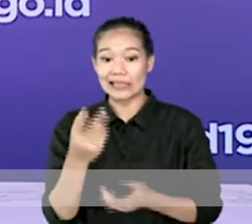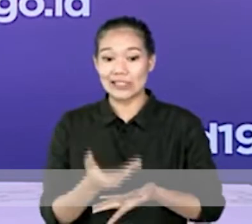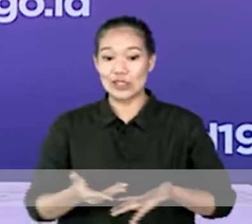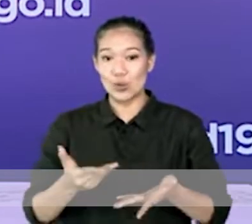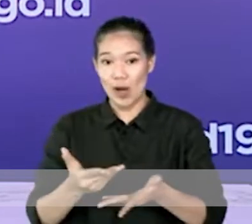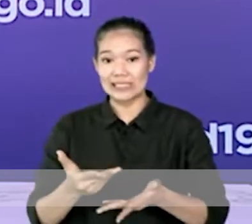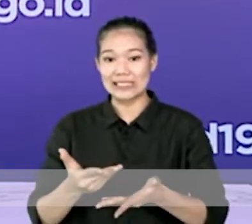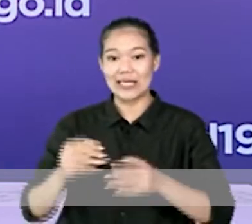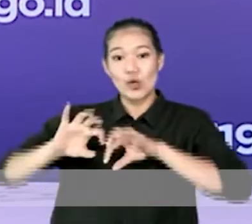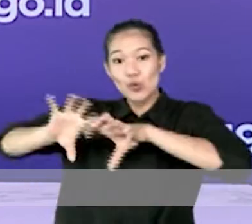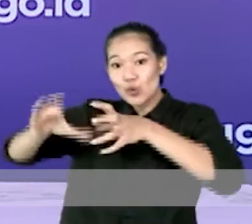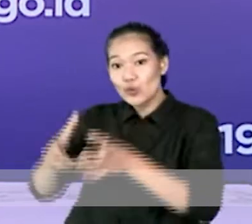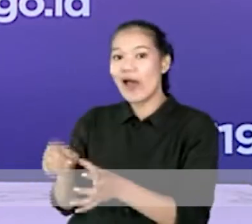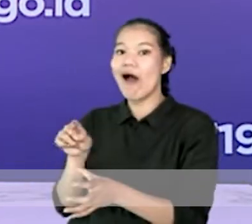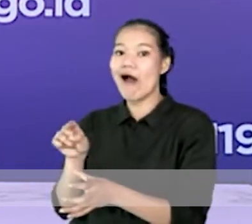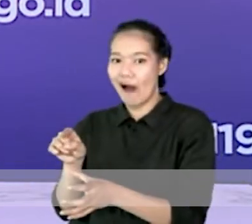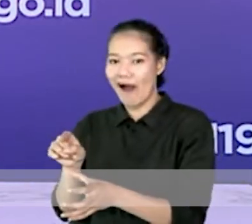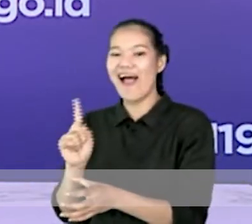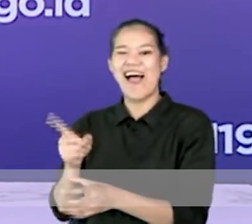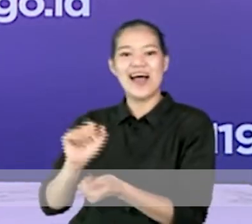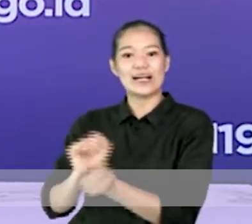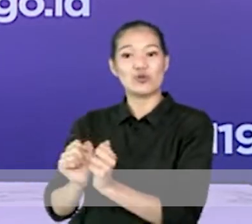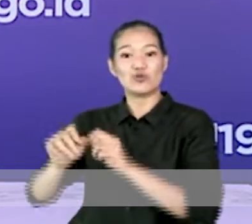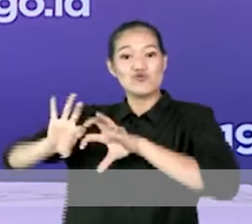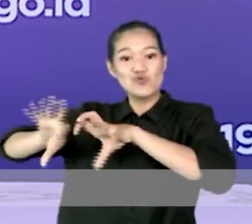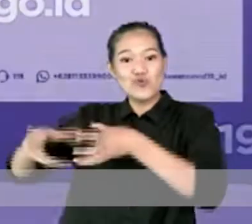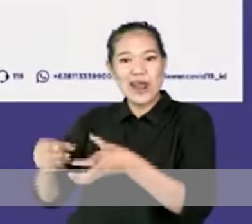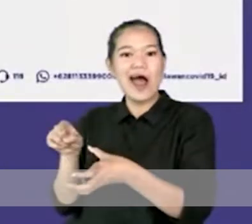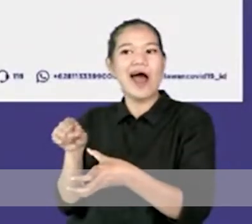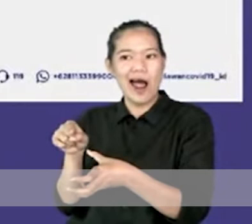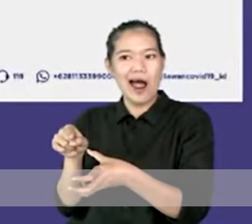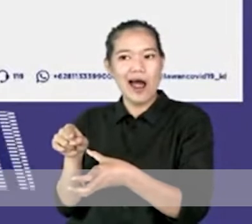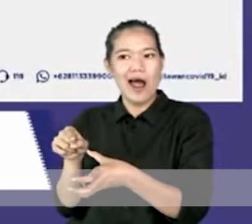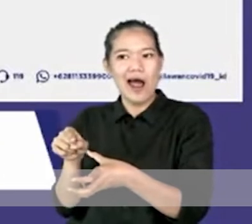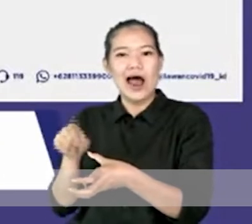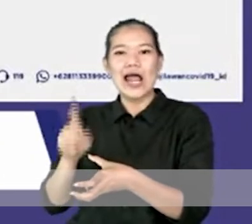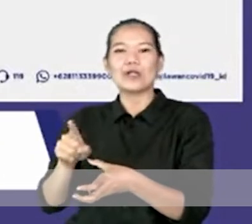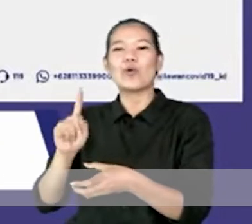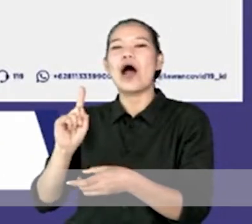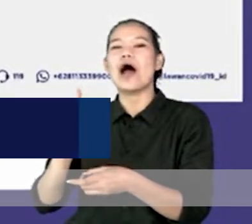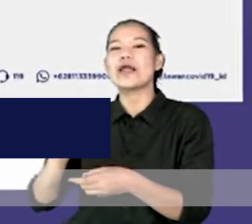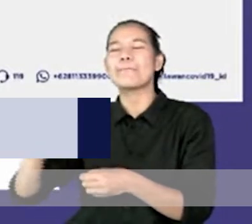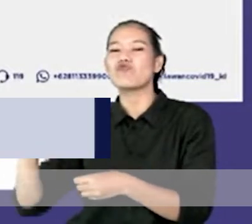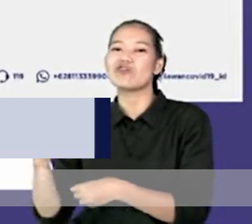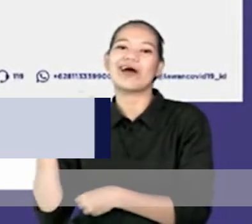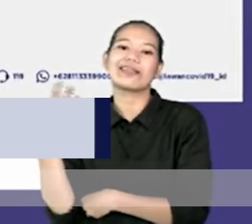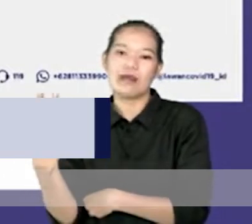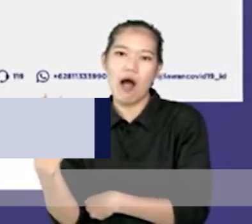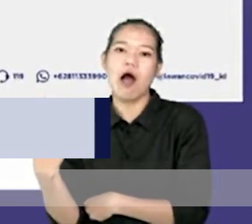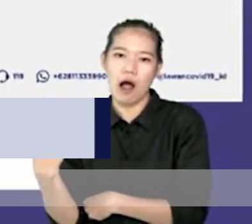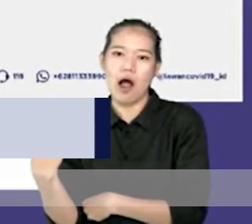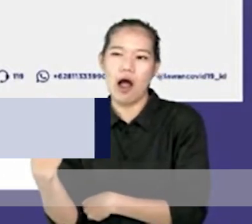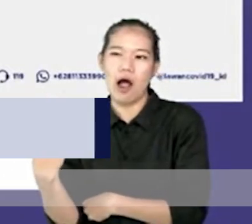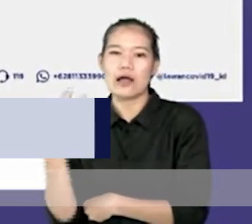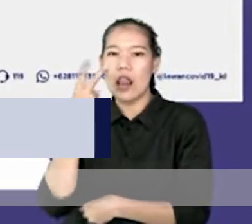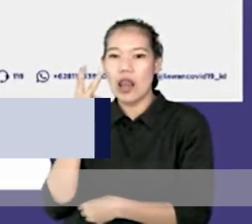pada tingkat dunia, maka kasus dunia saat ini mengalami third wave atau puncak ketiga dan